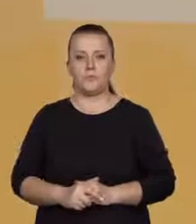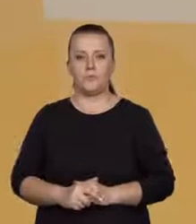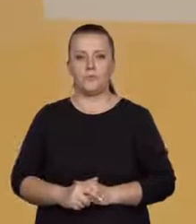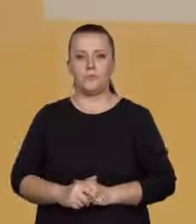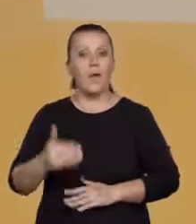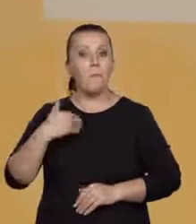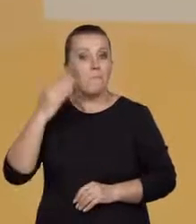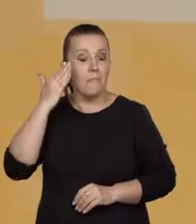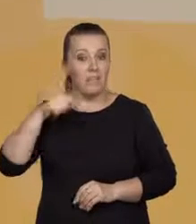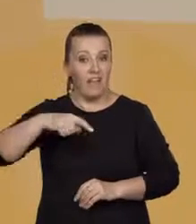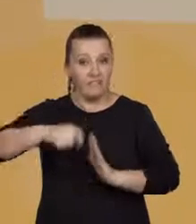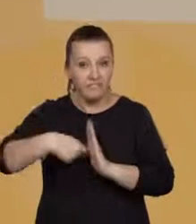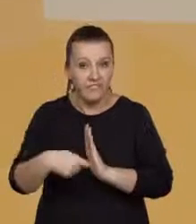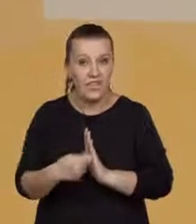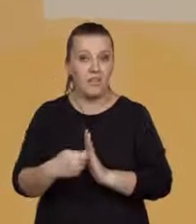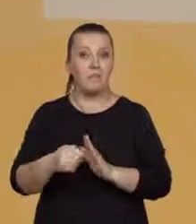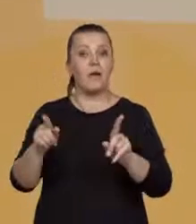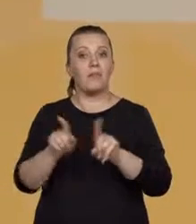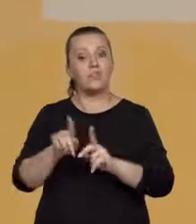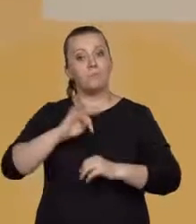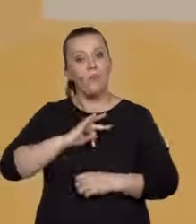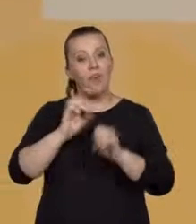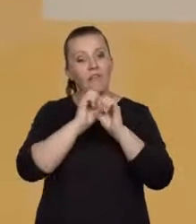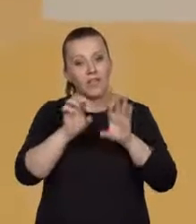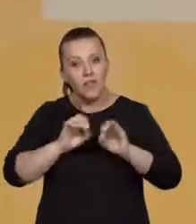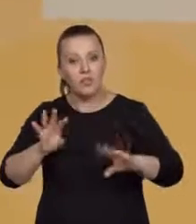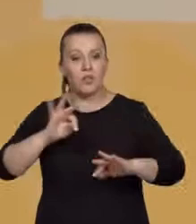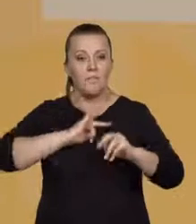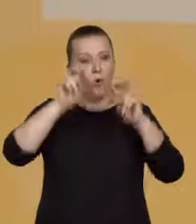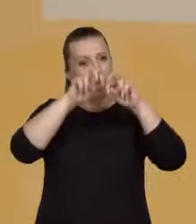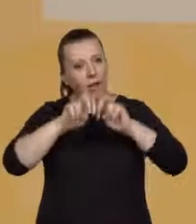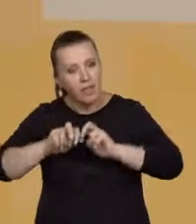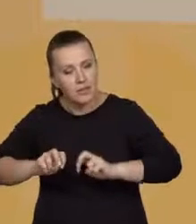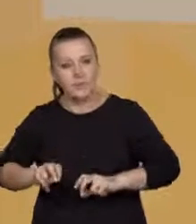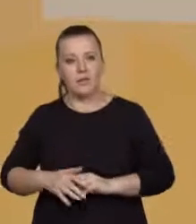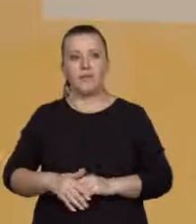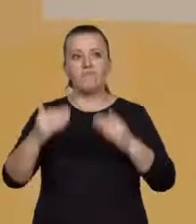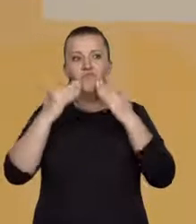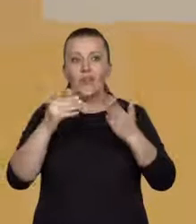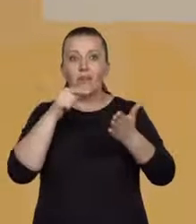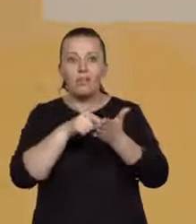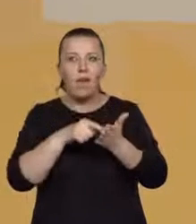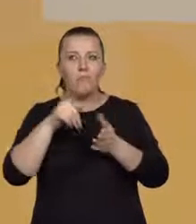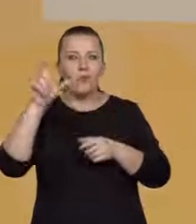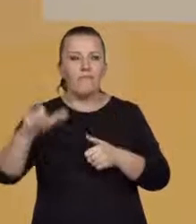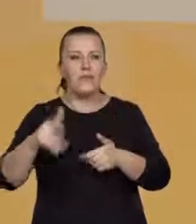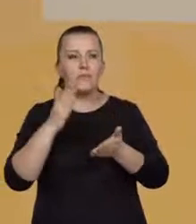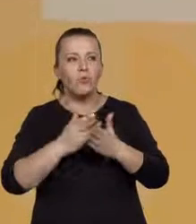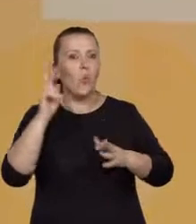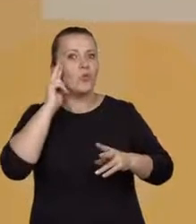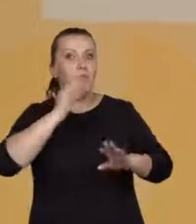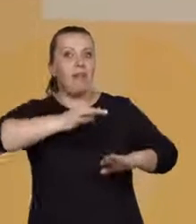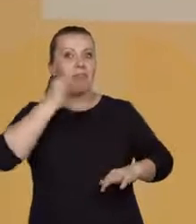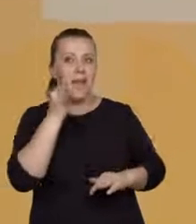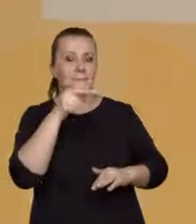nadzieję, że ten film i przedstawiona przeze mnie analiza rozwiązań pozwala Wam spojrzeć nieco inaczej na zadania typu